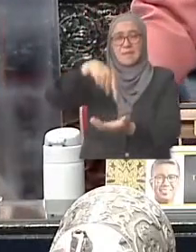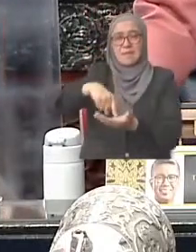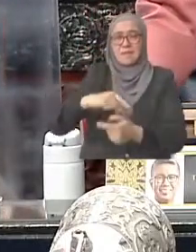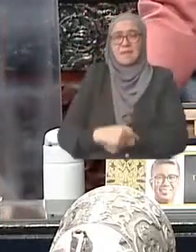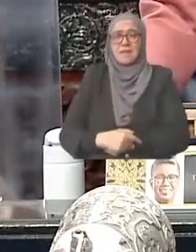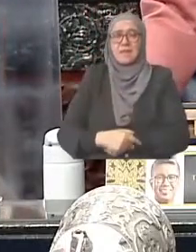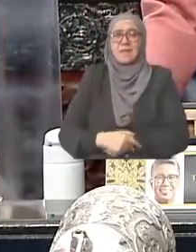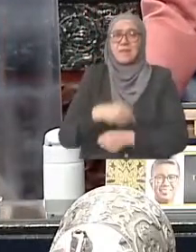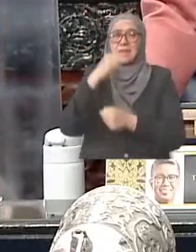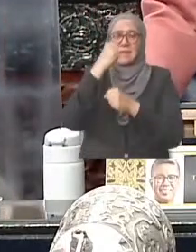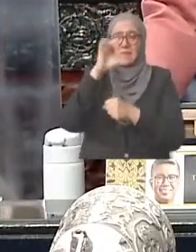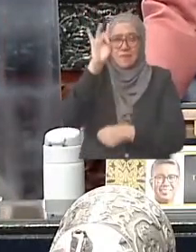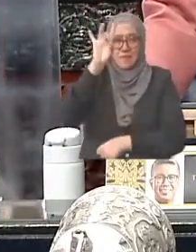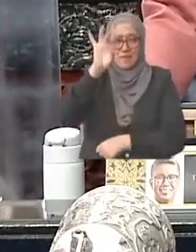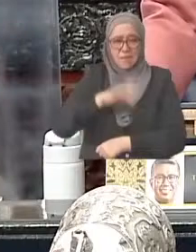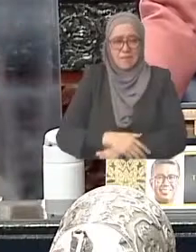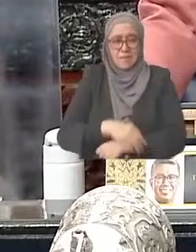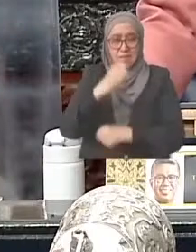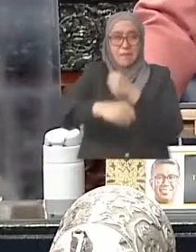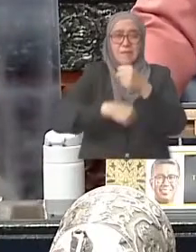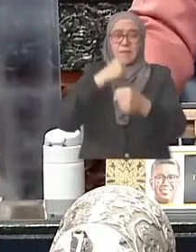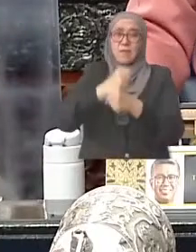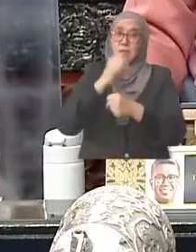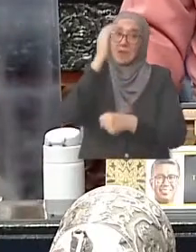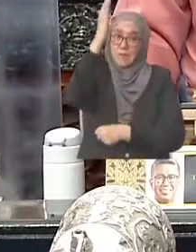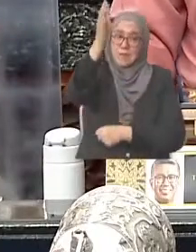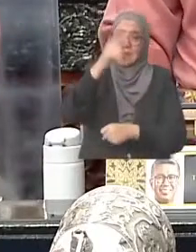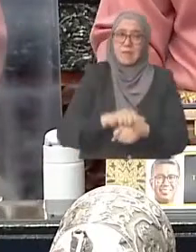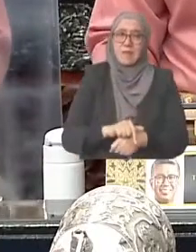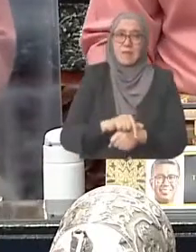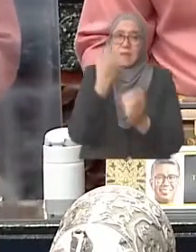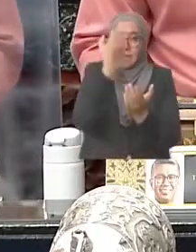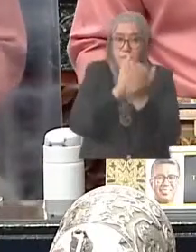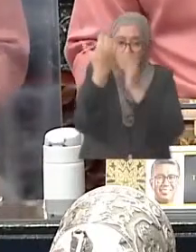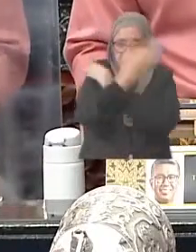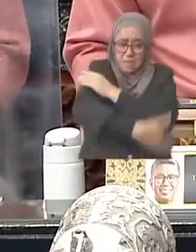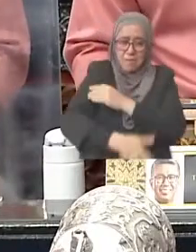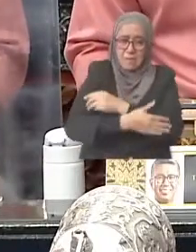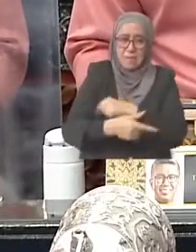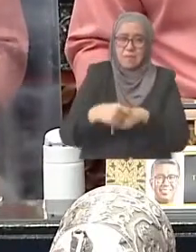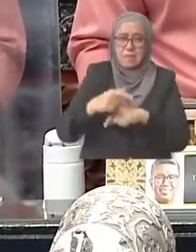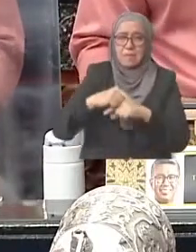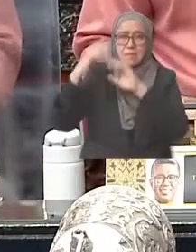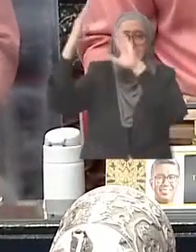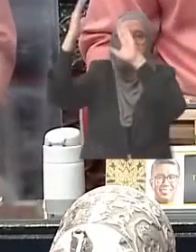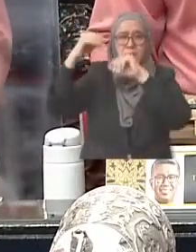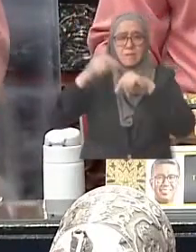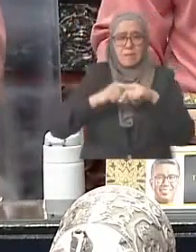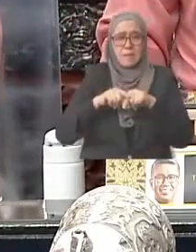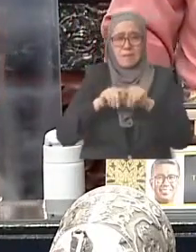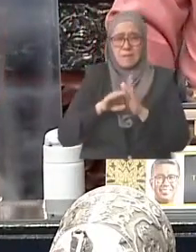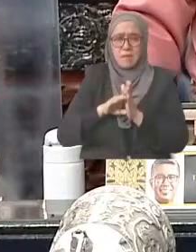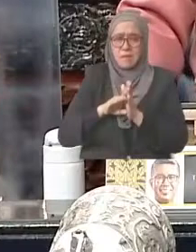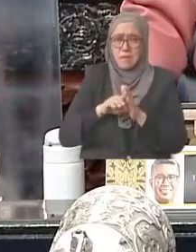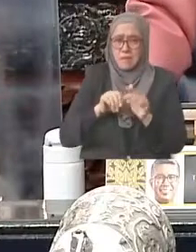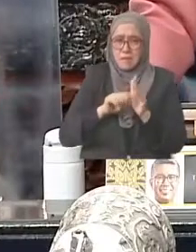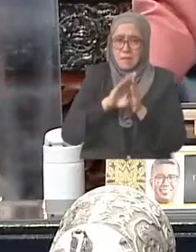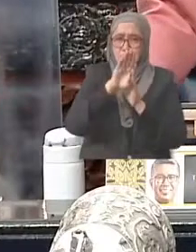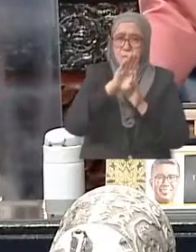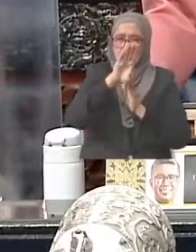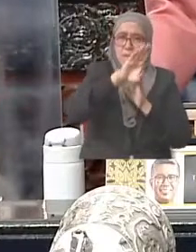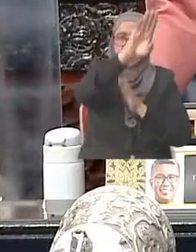tahun harapan ekonomi negara diundur terus berkembang antara 5 profile 536 pelan di